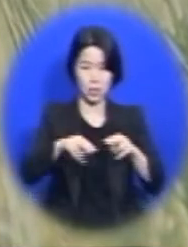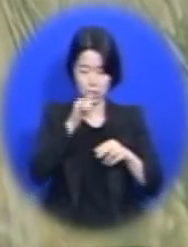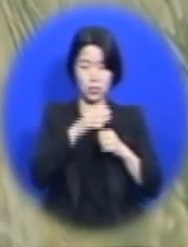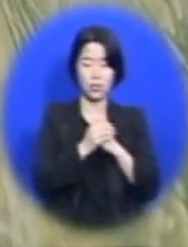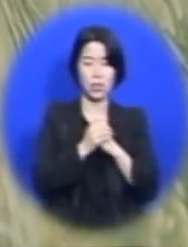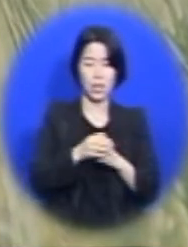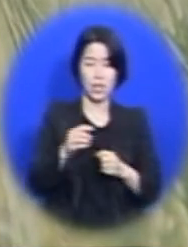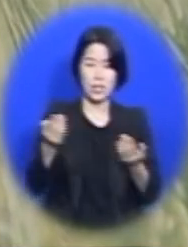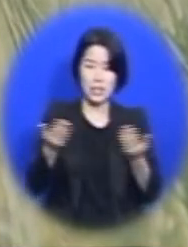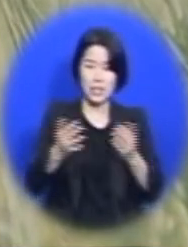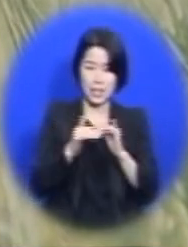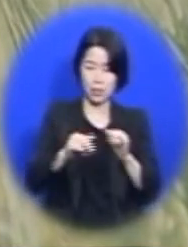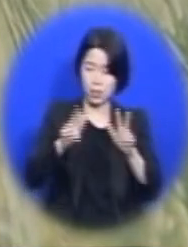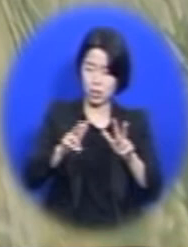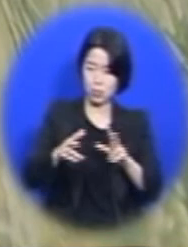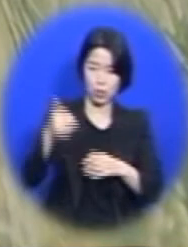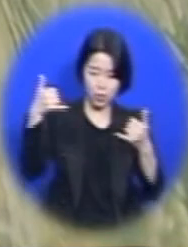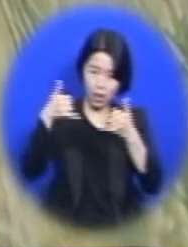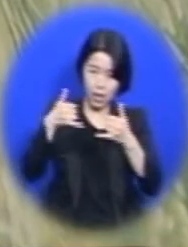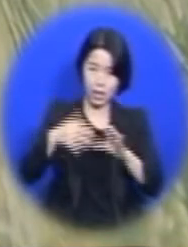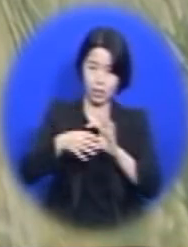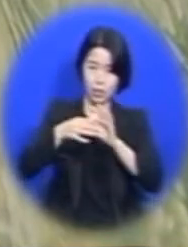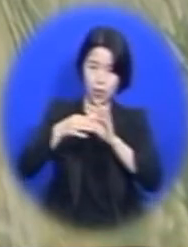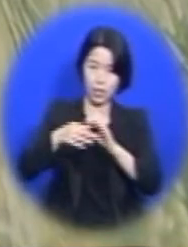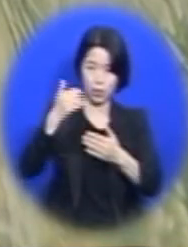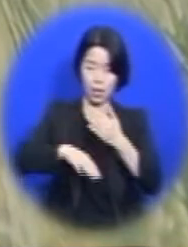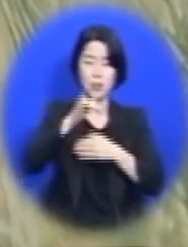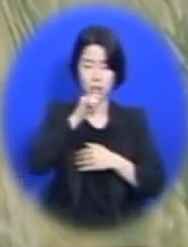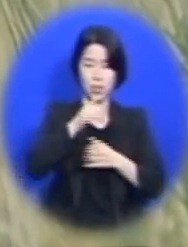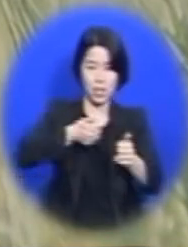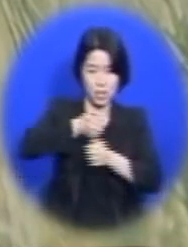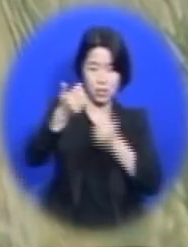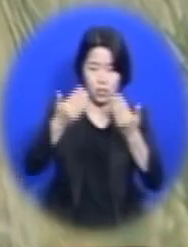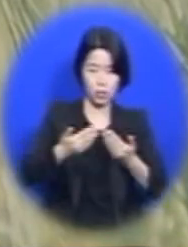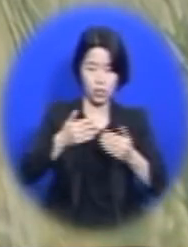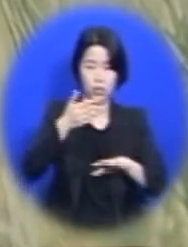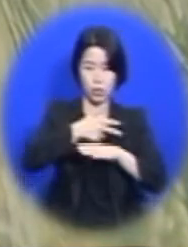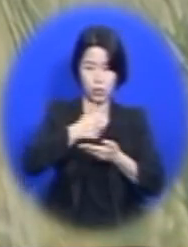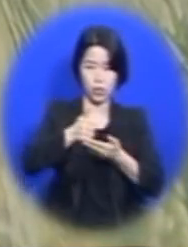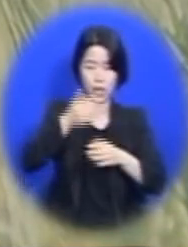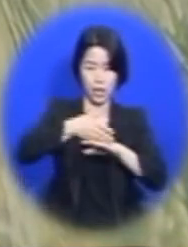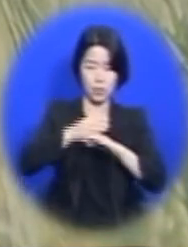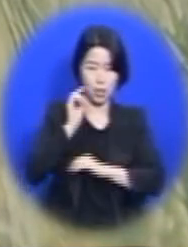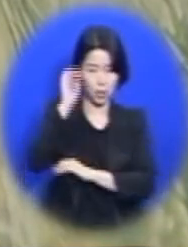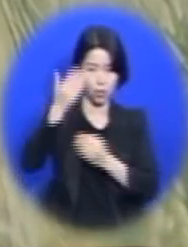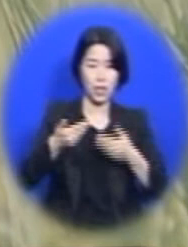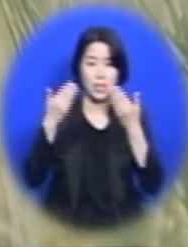직원들과는 지금도 연락하며 지내는 관계로 남아있게 되었습니다. 승리를 주신 주님께 감사와 영광을